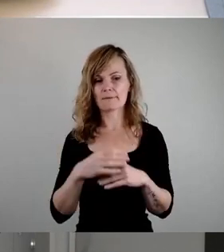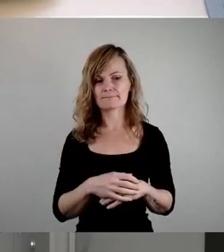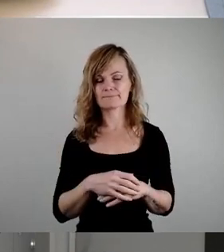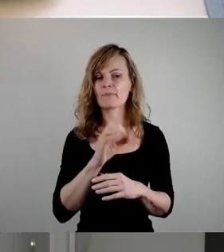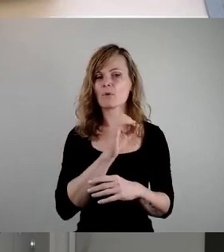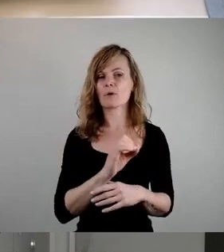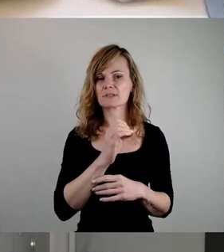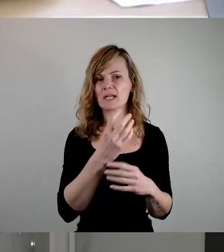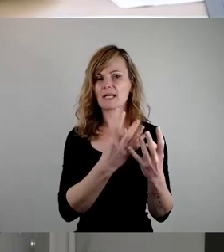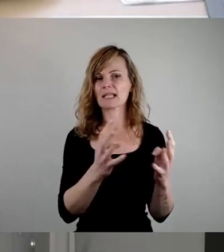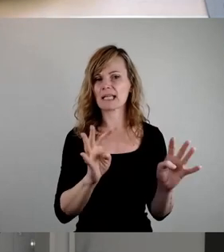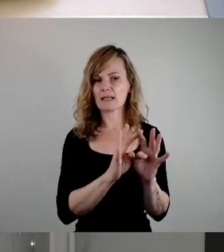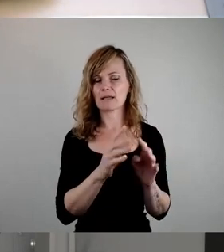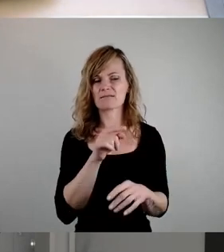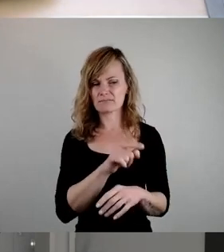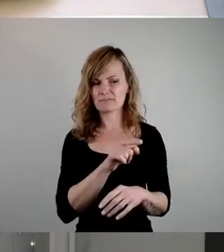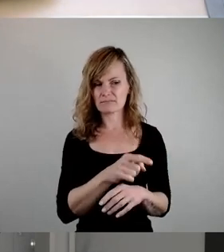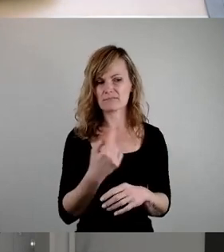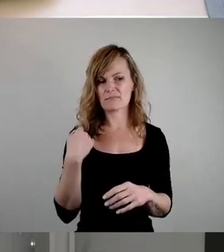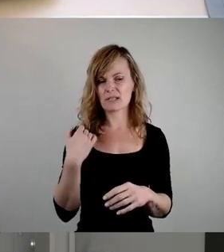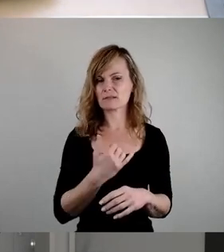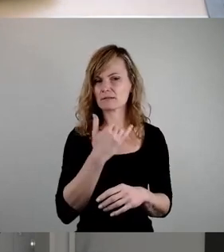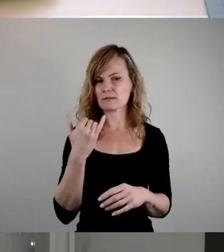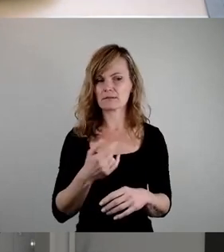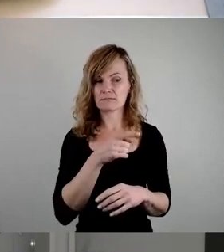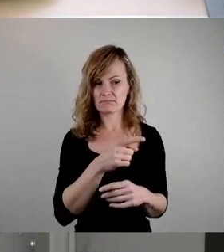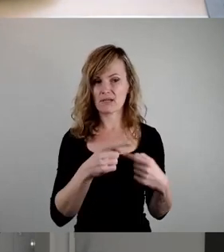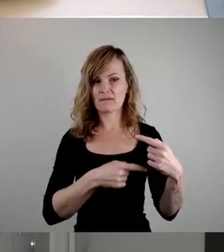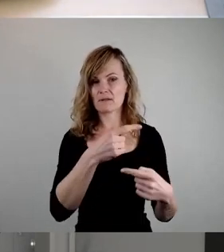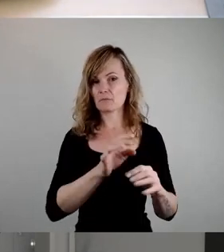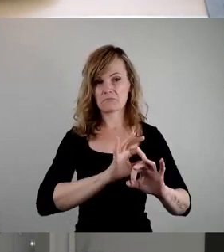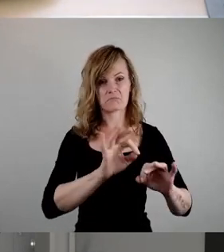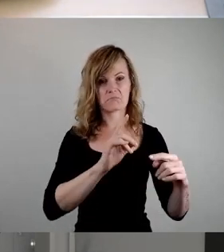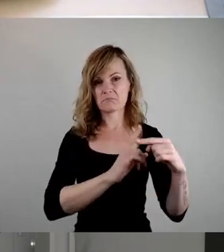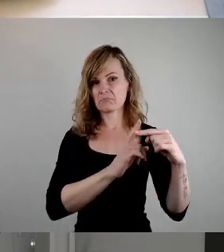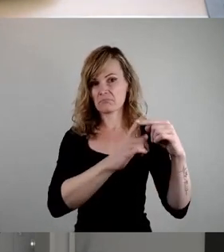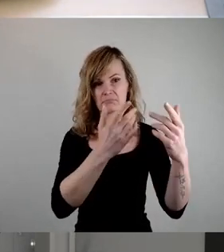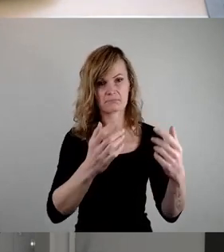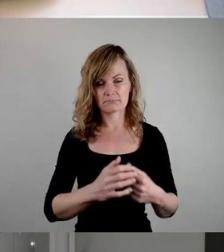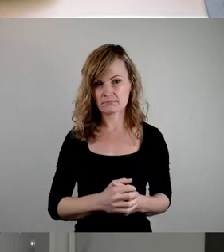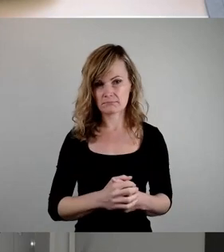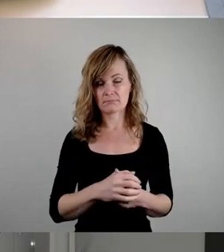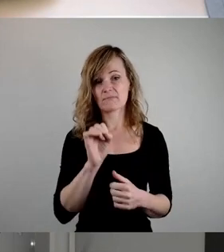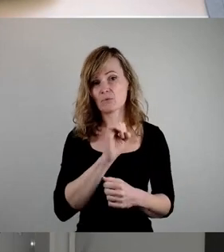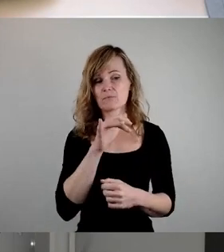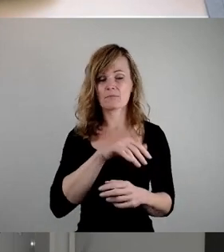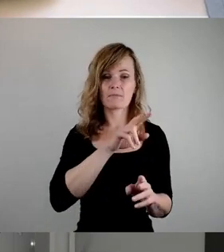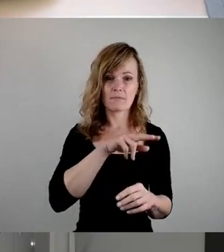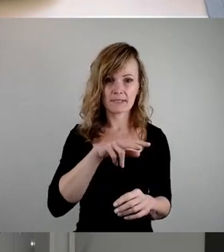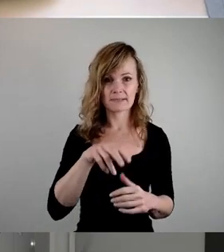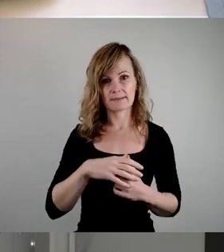letzten Jahren eine sehr, sehr positive Entwicklung genommen. Durch die Messe, durch